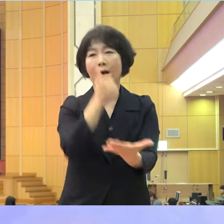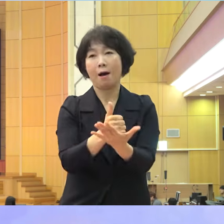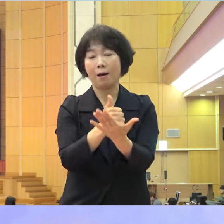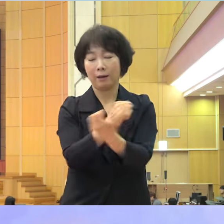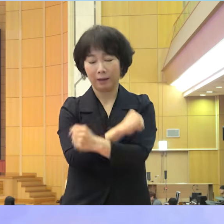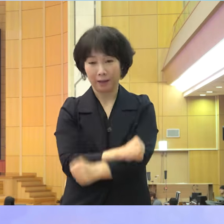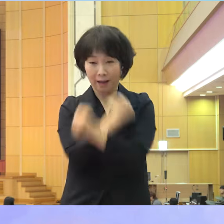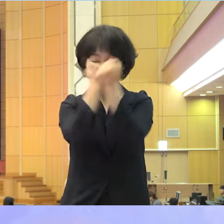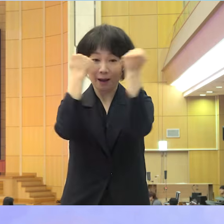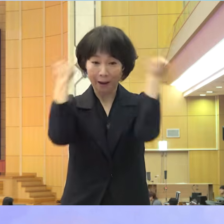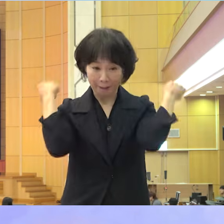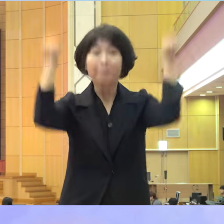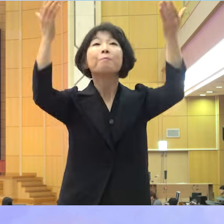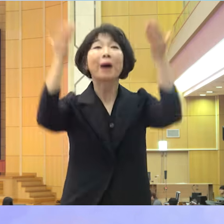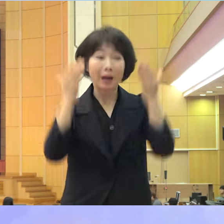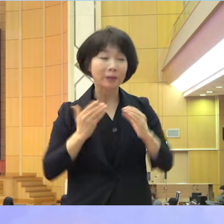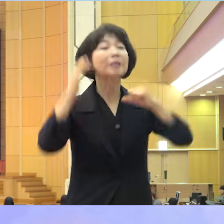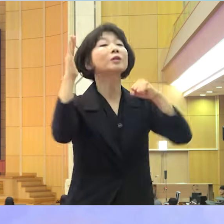죄사함